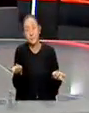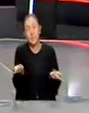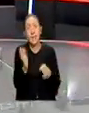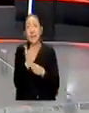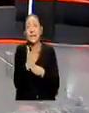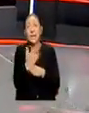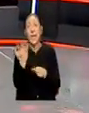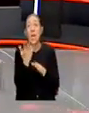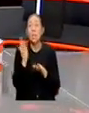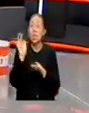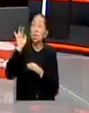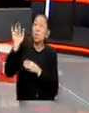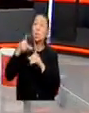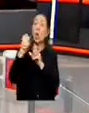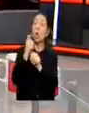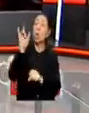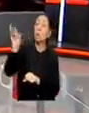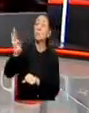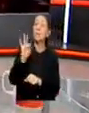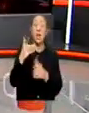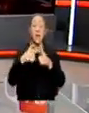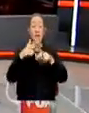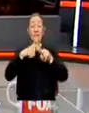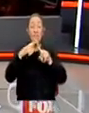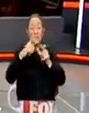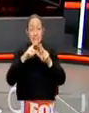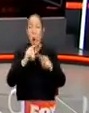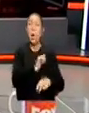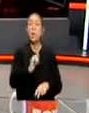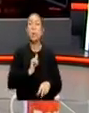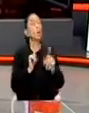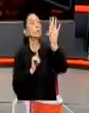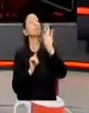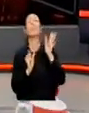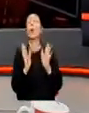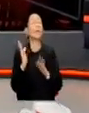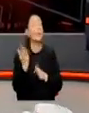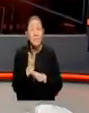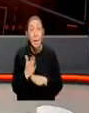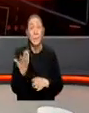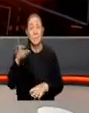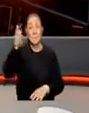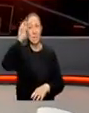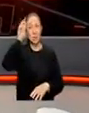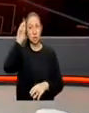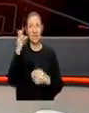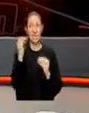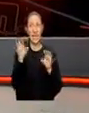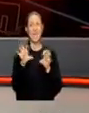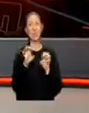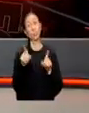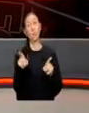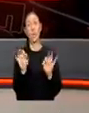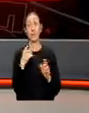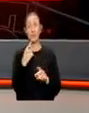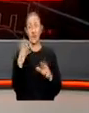neden en Doğuyu seçiyorlar neden Fatsa'yı orduyu falan değil de en Doğuyu Çünkü bir de Psikolojisini iyi etkiliyormu bu